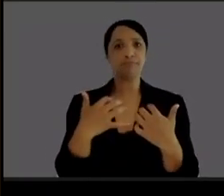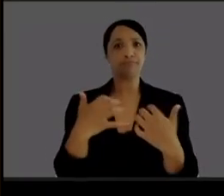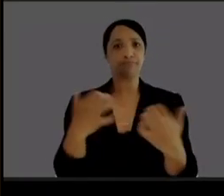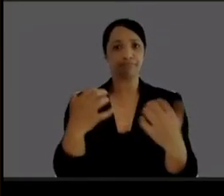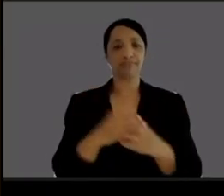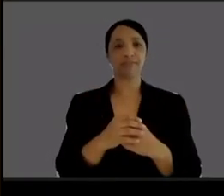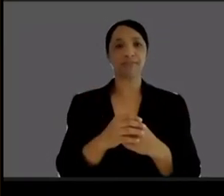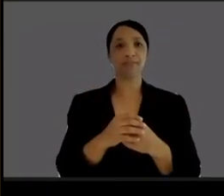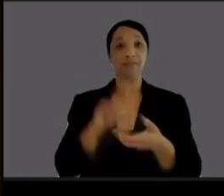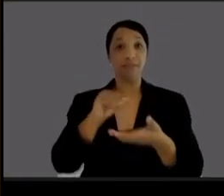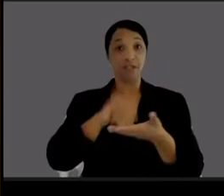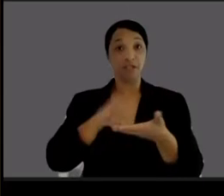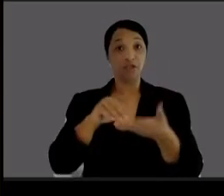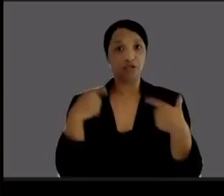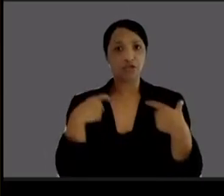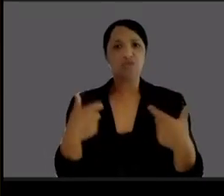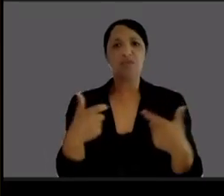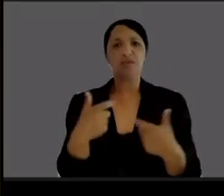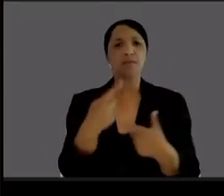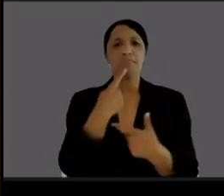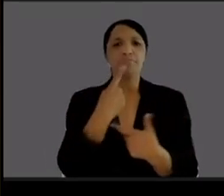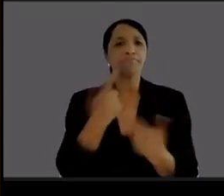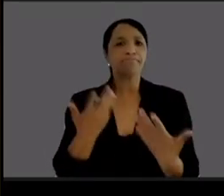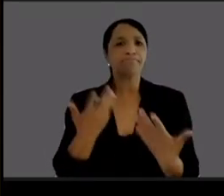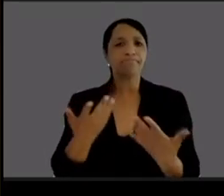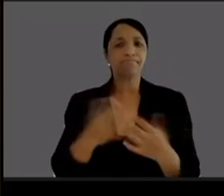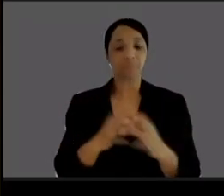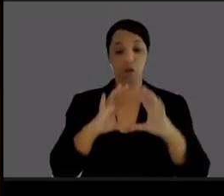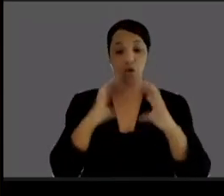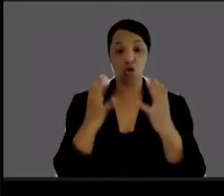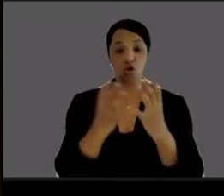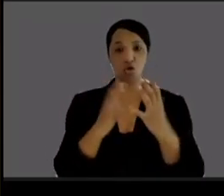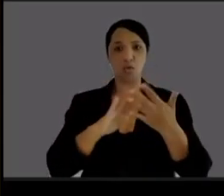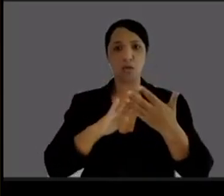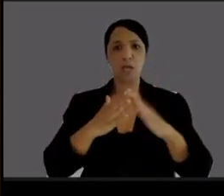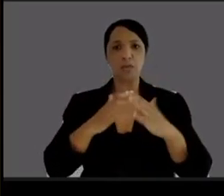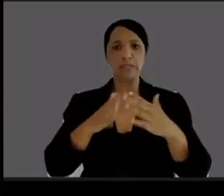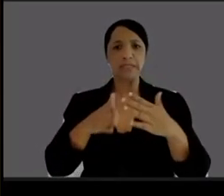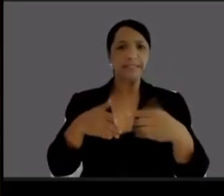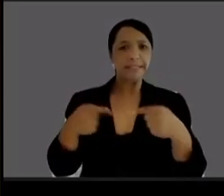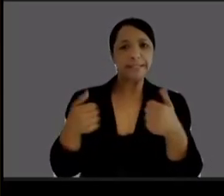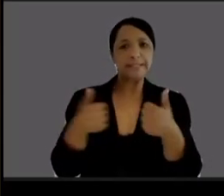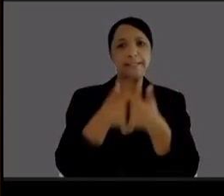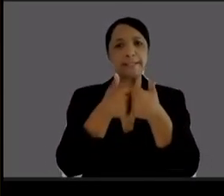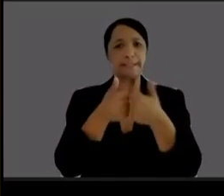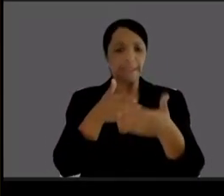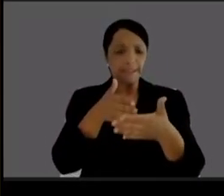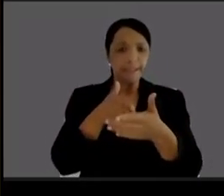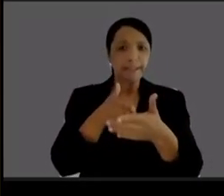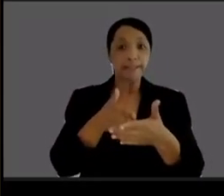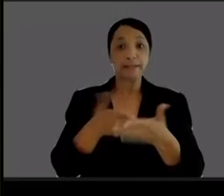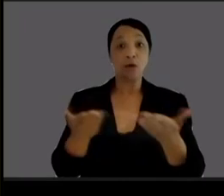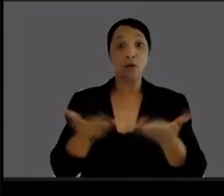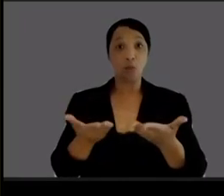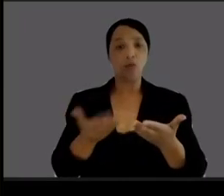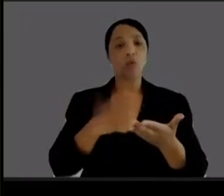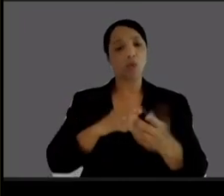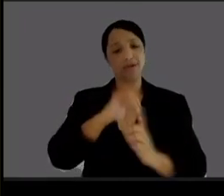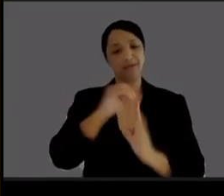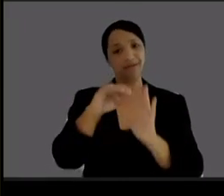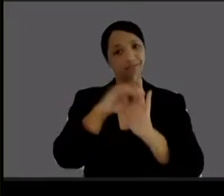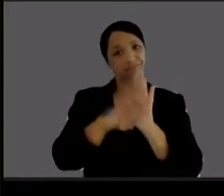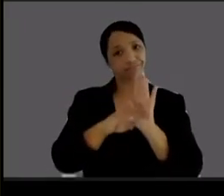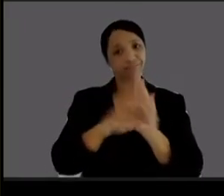ますからあ提案されましたようにグローバルコミュニティがえ2030年の